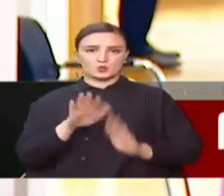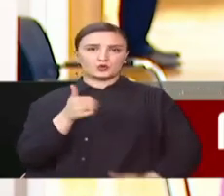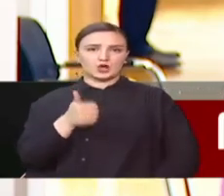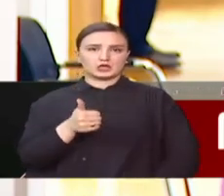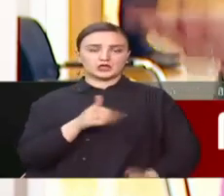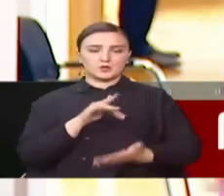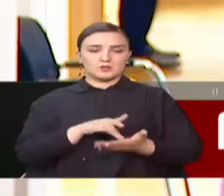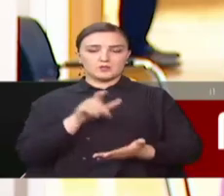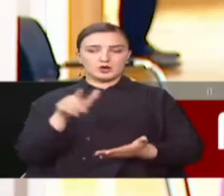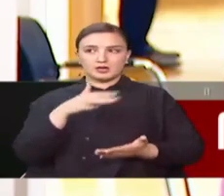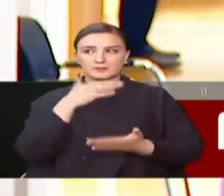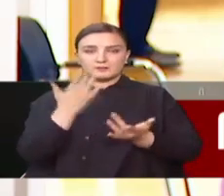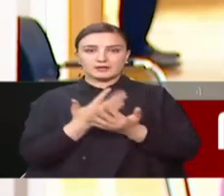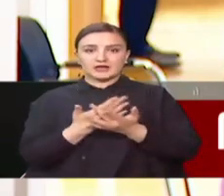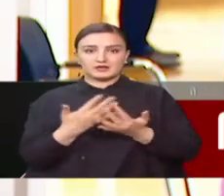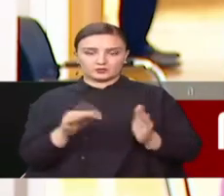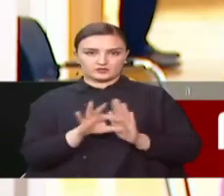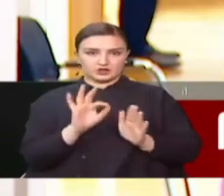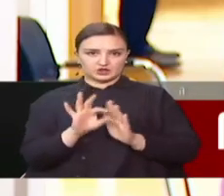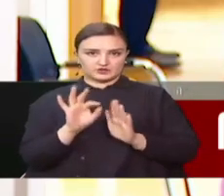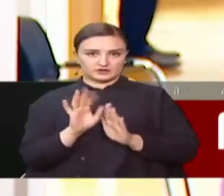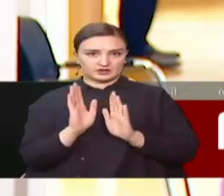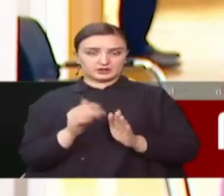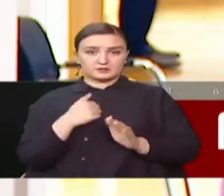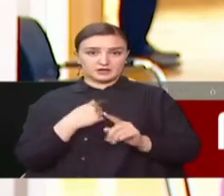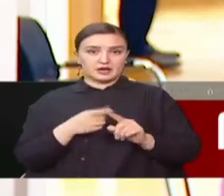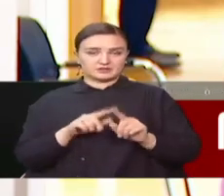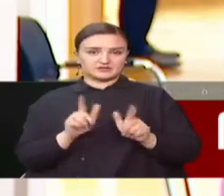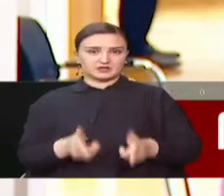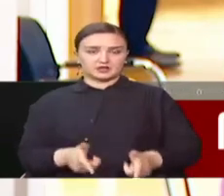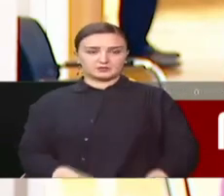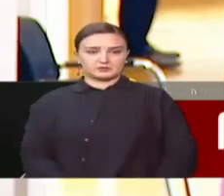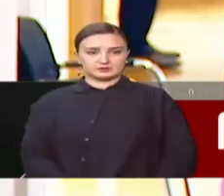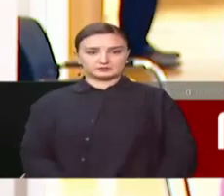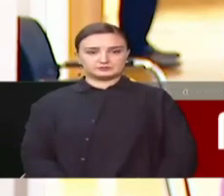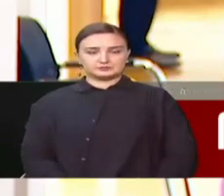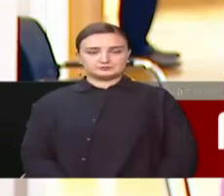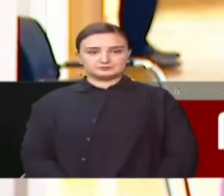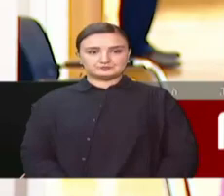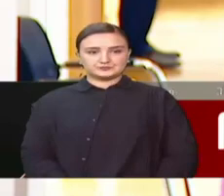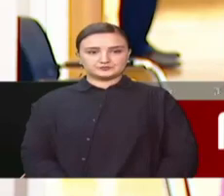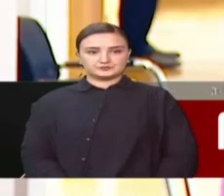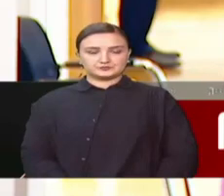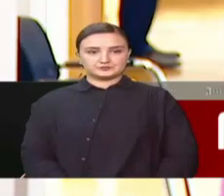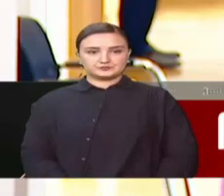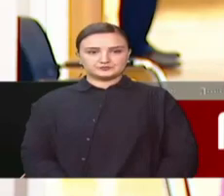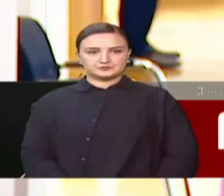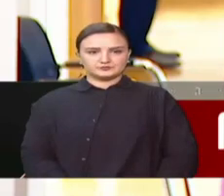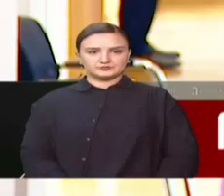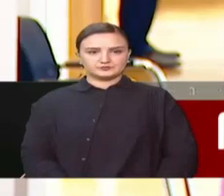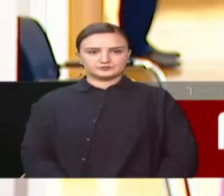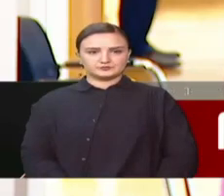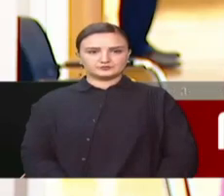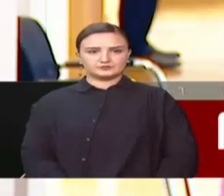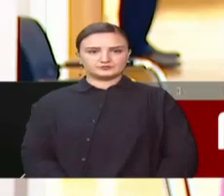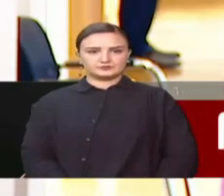მოქალაქეს ესაძლო მრავალფეროვანი არჩევანი იქნება და მე ამის მომხრე ვარ, ხო? ანუ ეს ჩემი სათქვათ პლურალისტიკა, პლურალიზმი